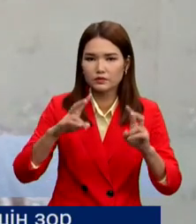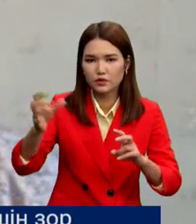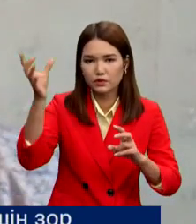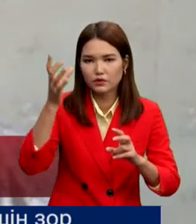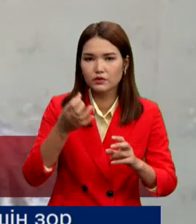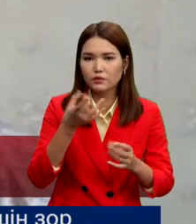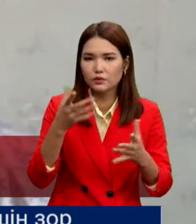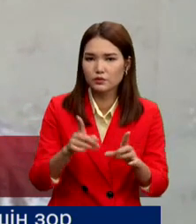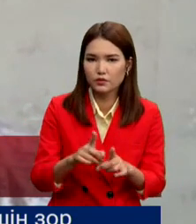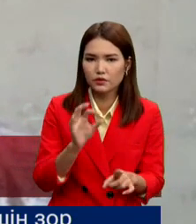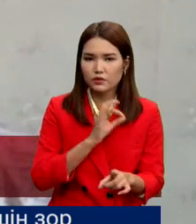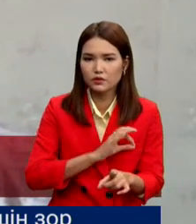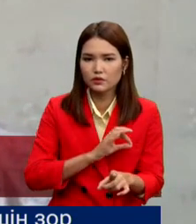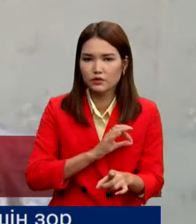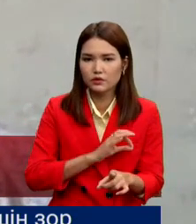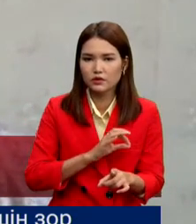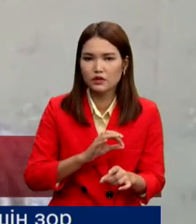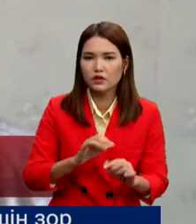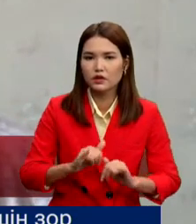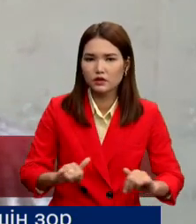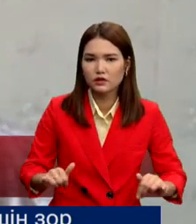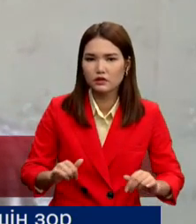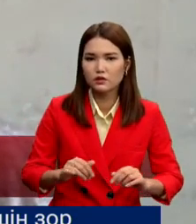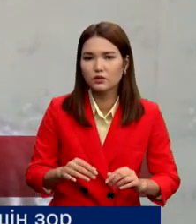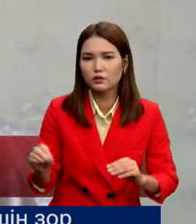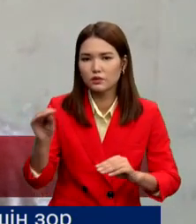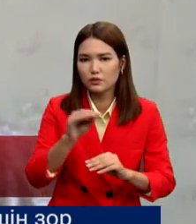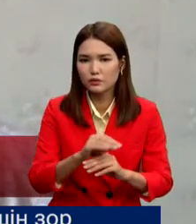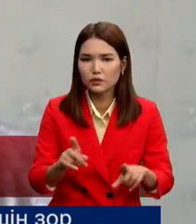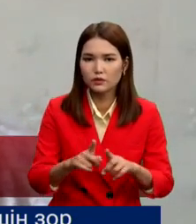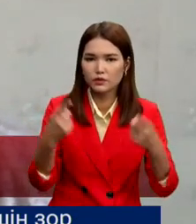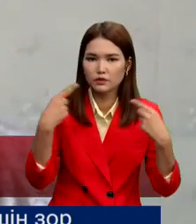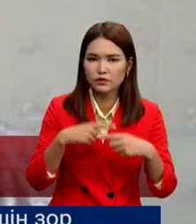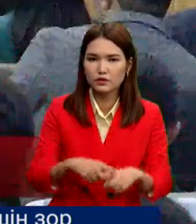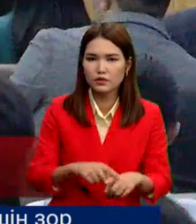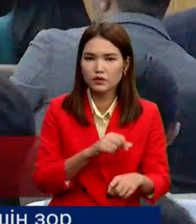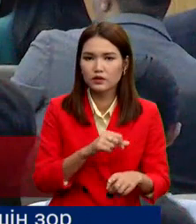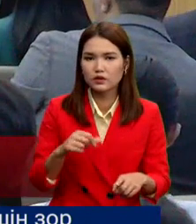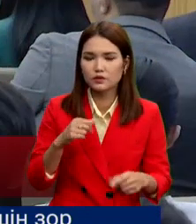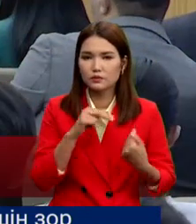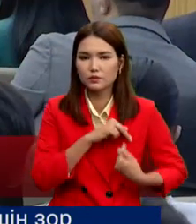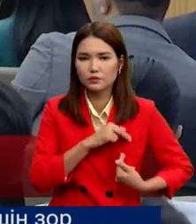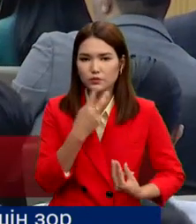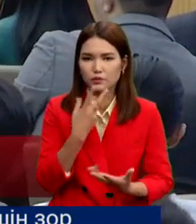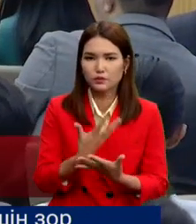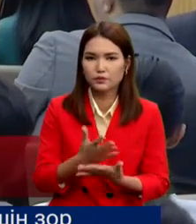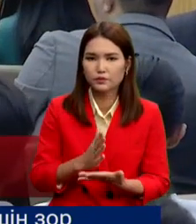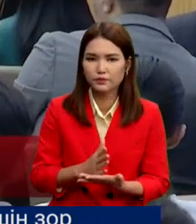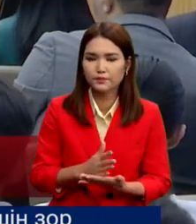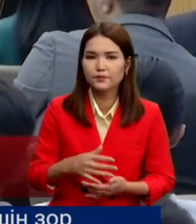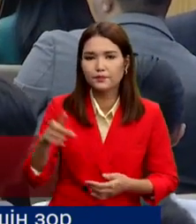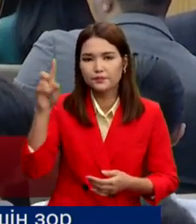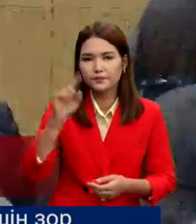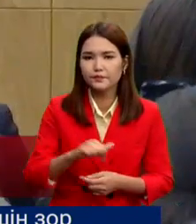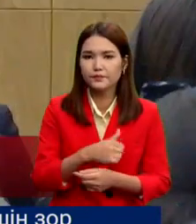бергенмін. Англияда оқығаным бар, иә. Демократиялық мысалы мен тәрбием бар, иә. Саясаттанушы әзірге қай қоғамдық